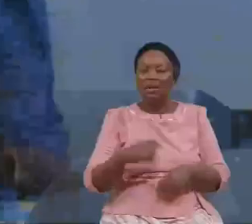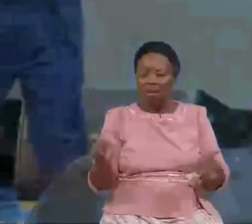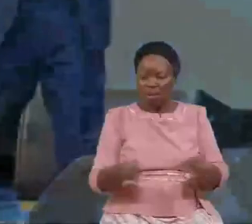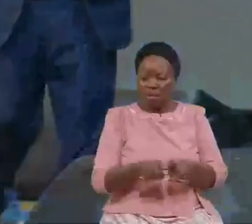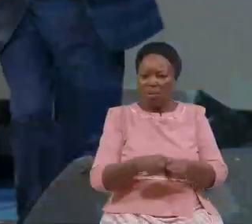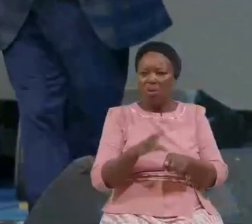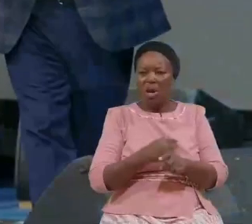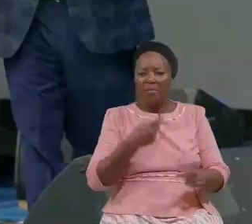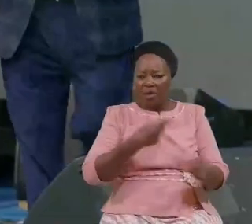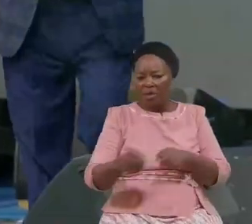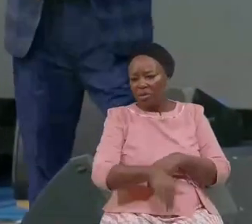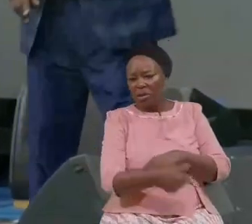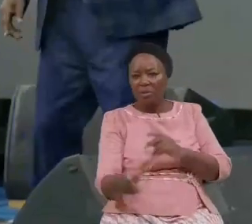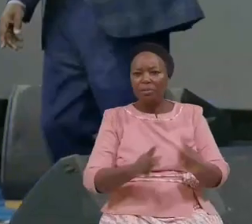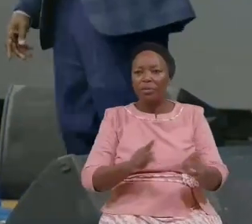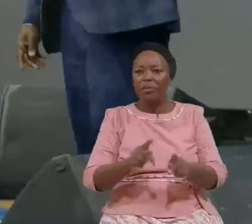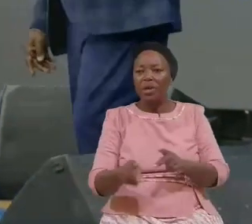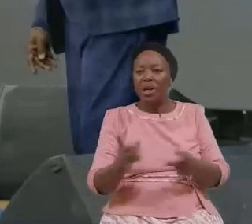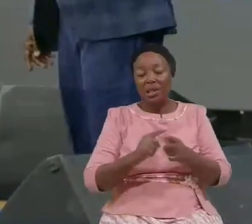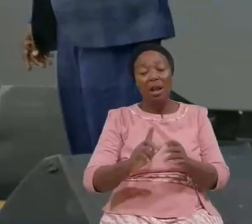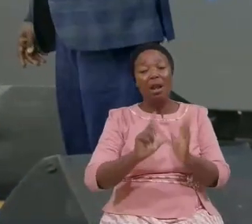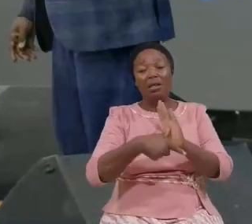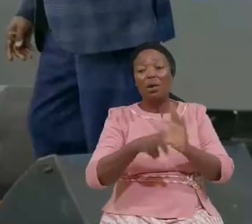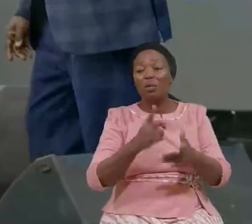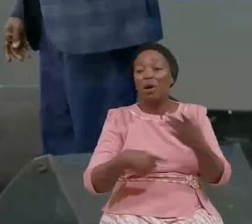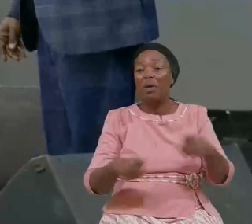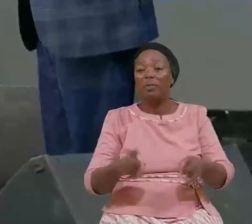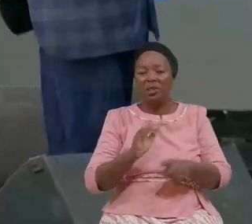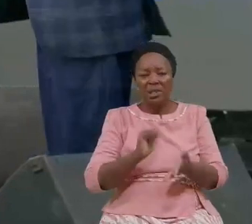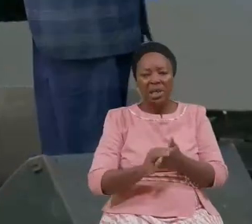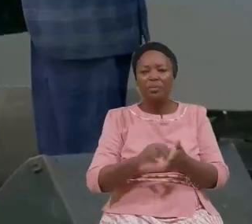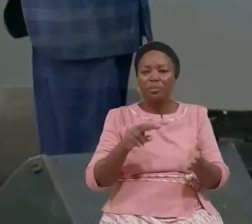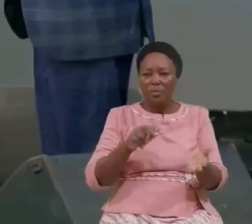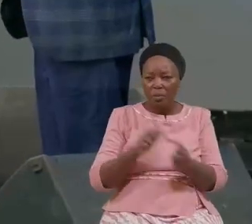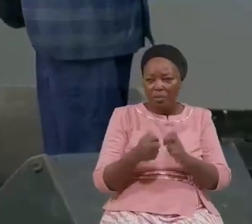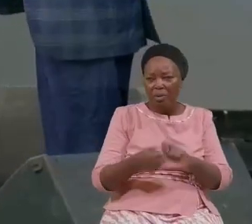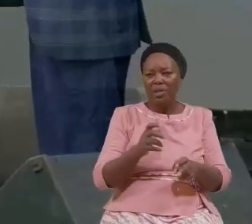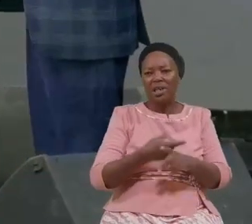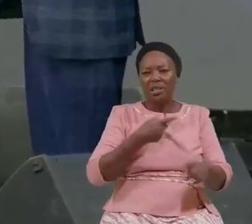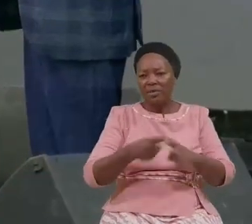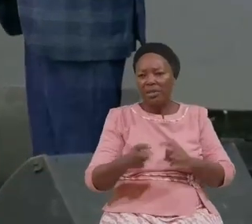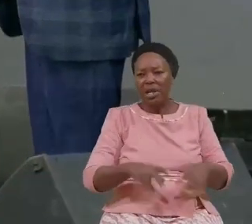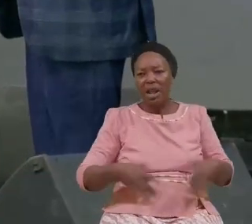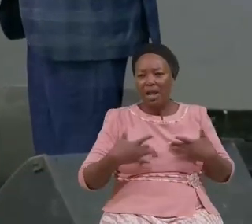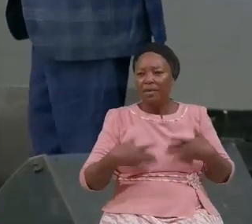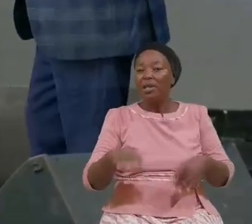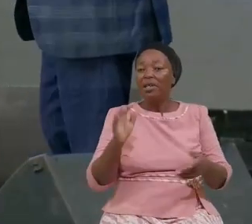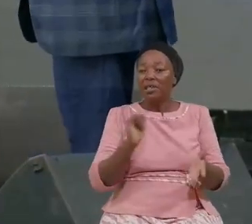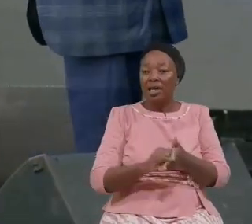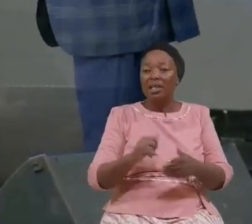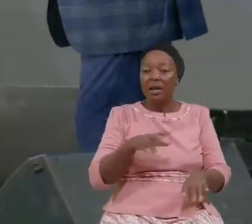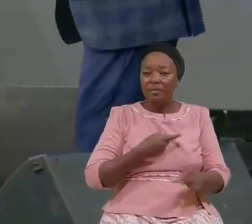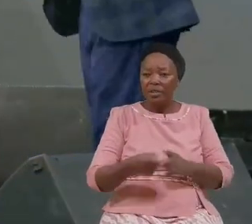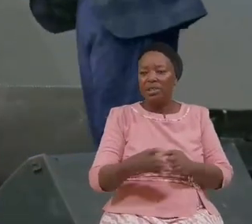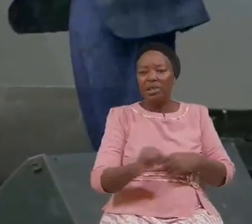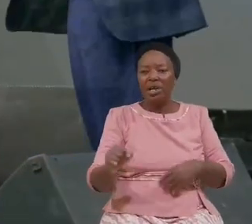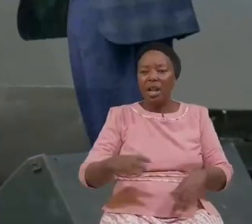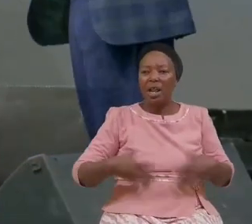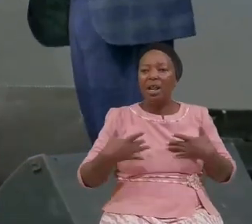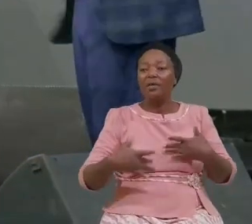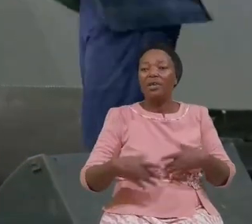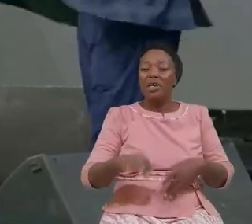affichent d'autres finalement cette vie affligée finalement cette vie qui afflige